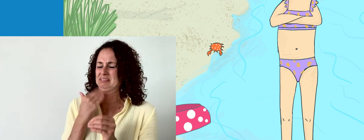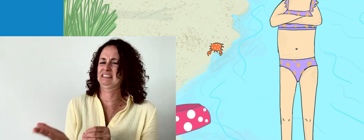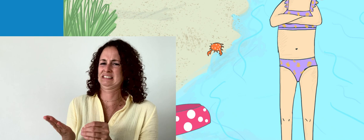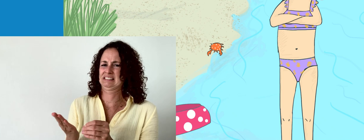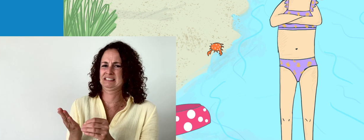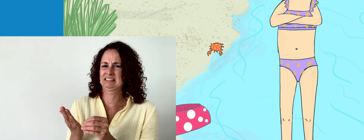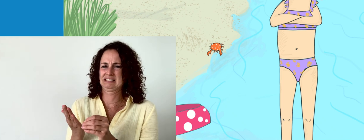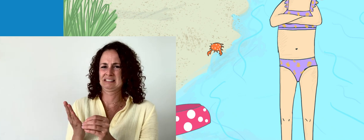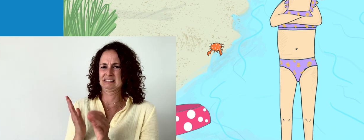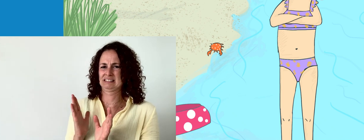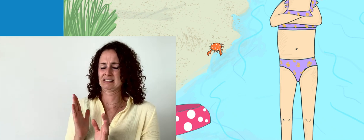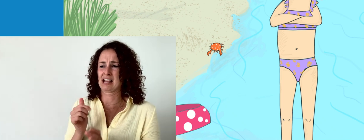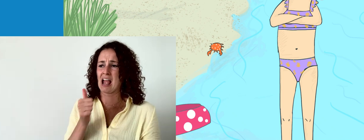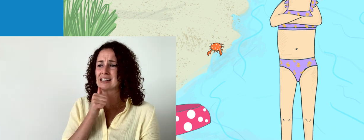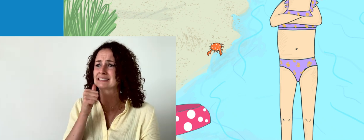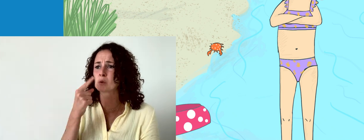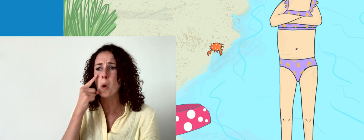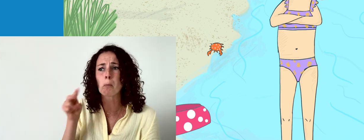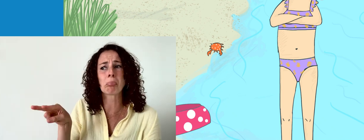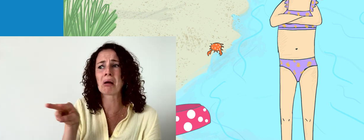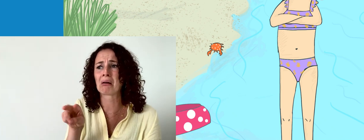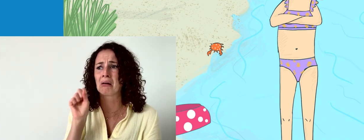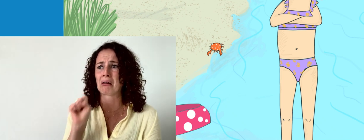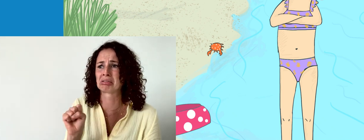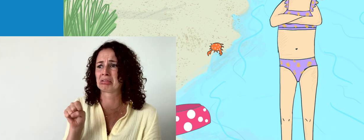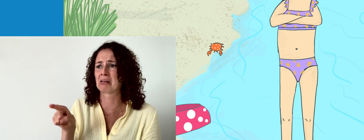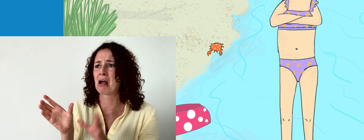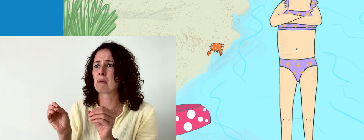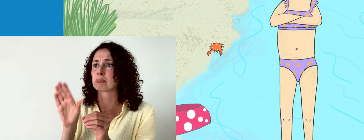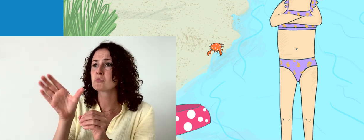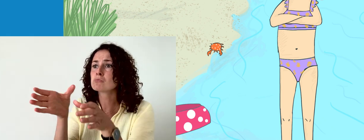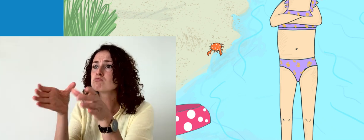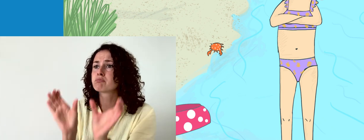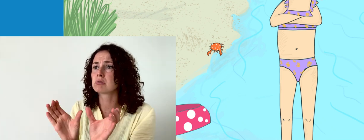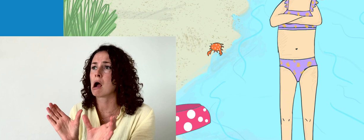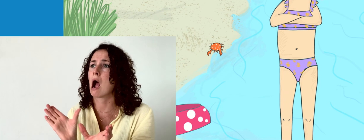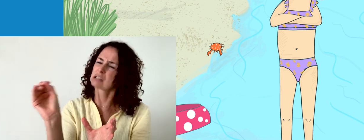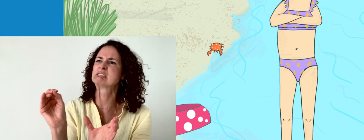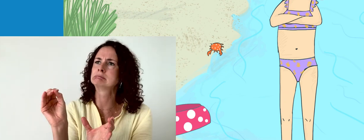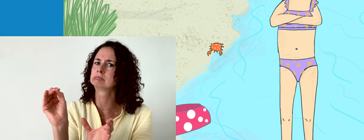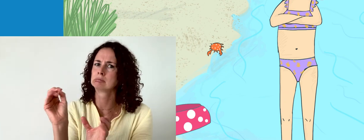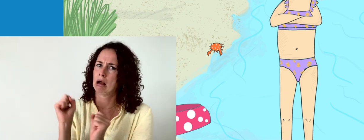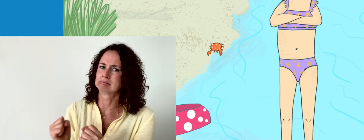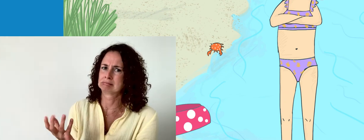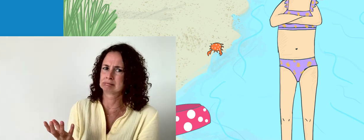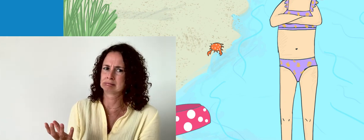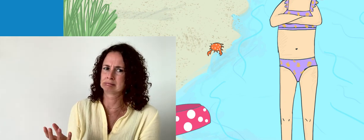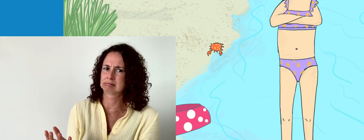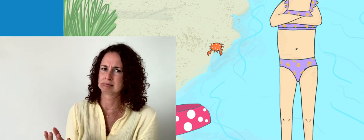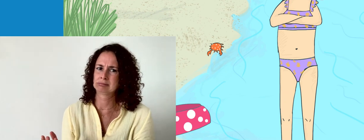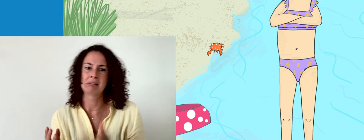Mare, ik vind die krabben echt vies Als je niet oplet Bijt zo'n beest straks in je poep